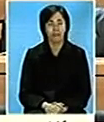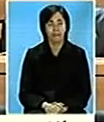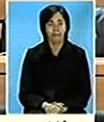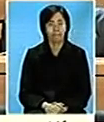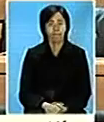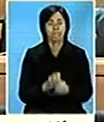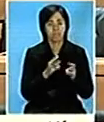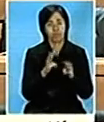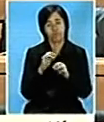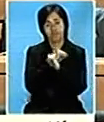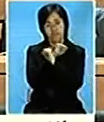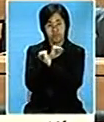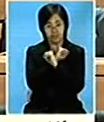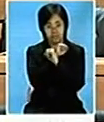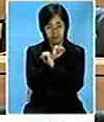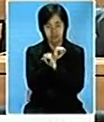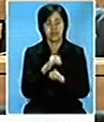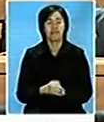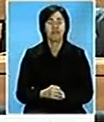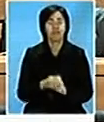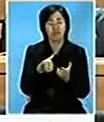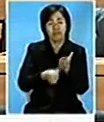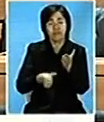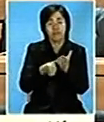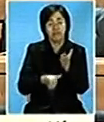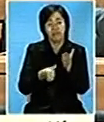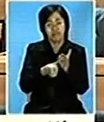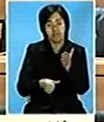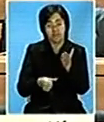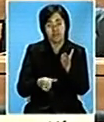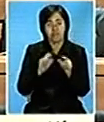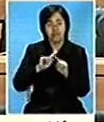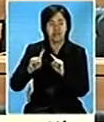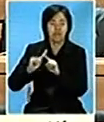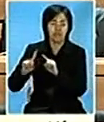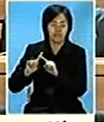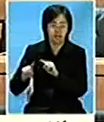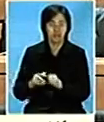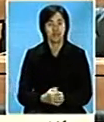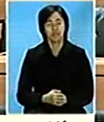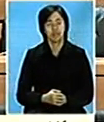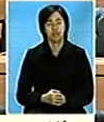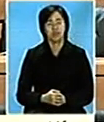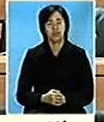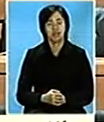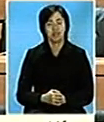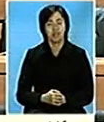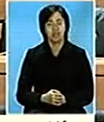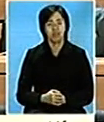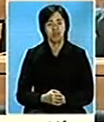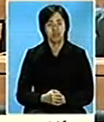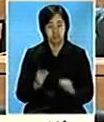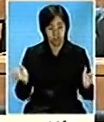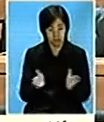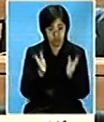การป้องกันนะครับว่าภาษีที่ท่านได้มาตรงจุดเหล่านี้นะครับไม่ใช่ส่งเสริมว่